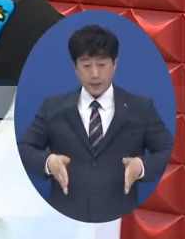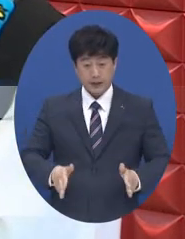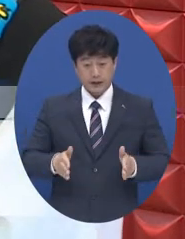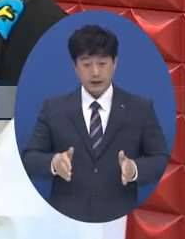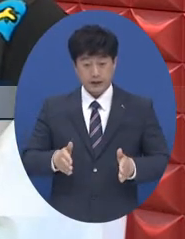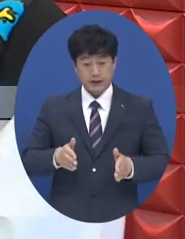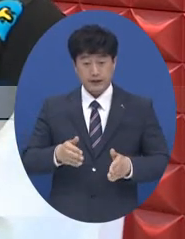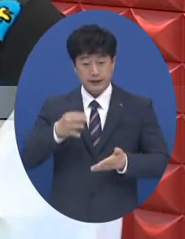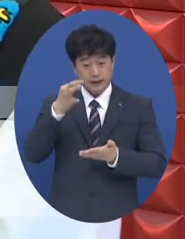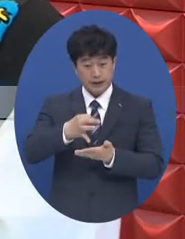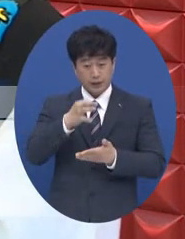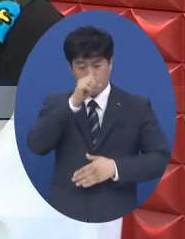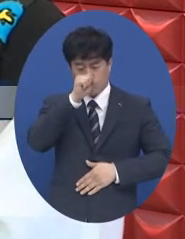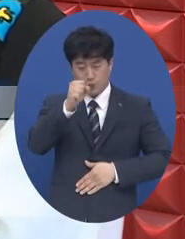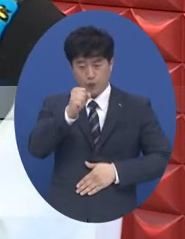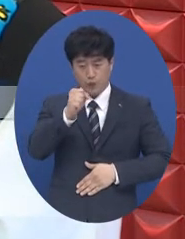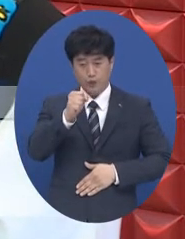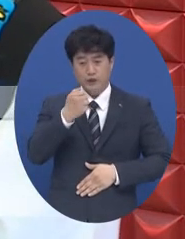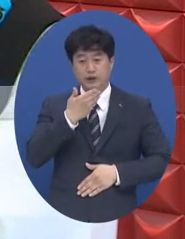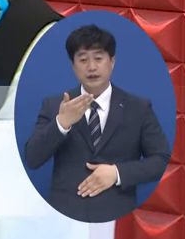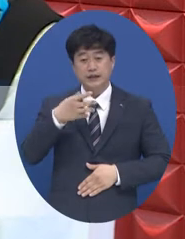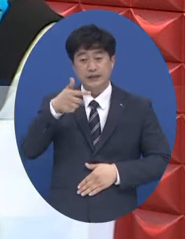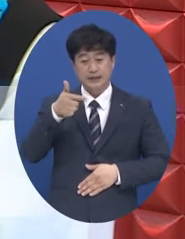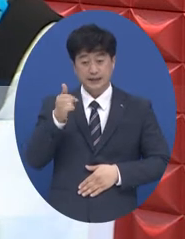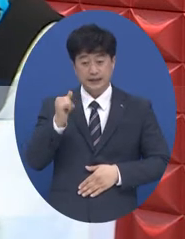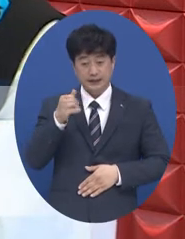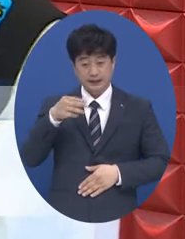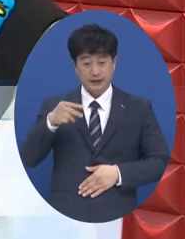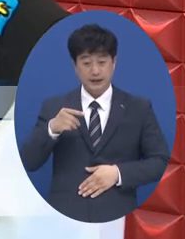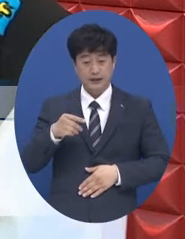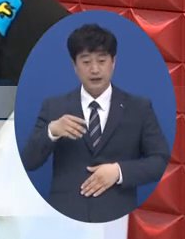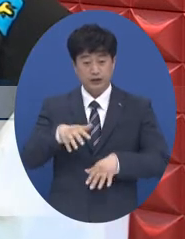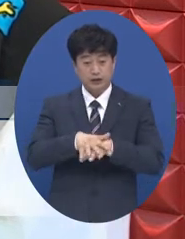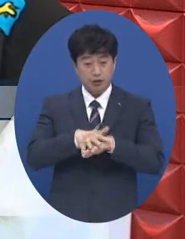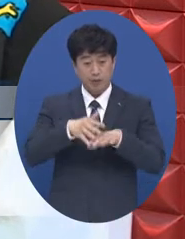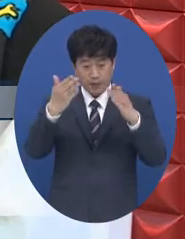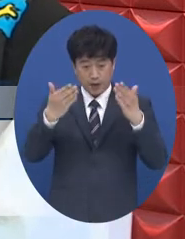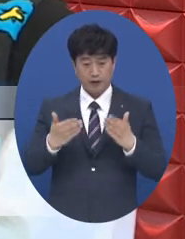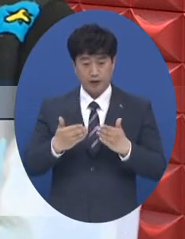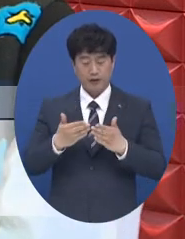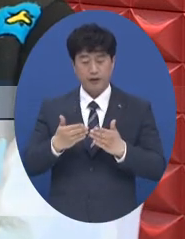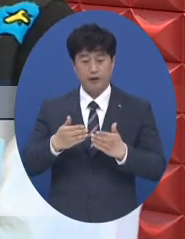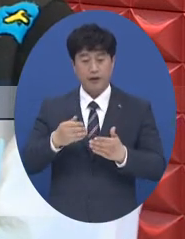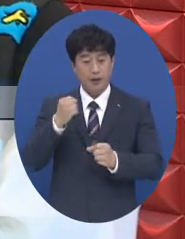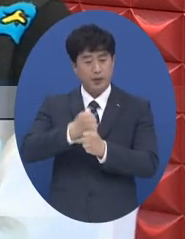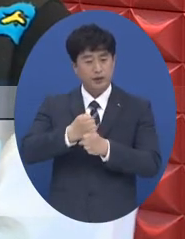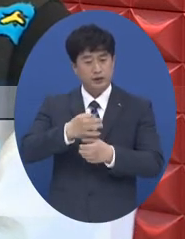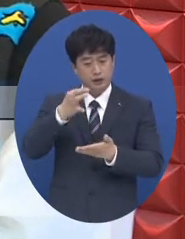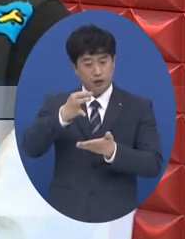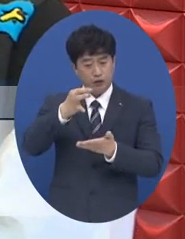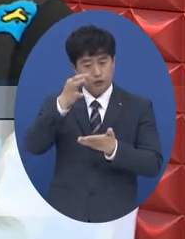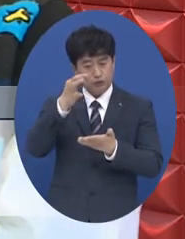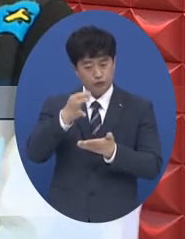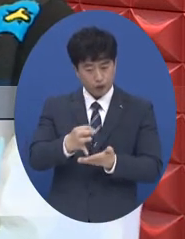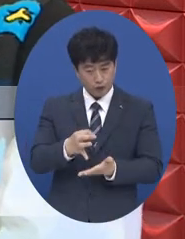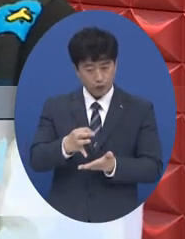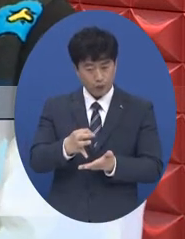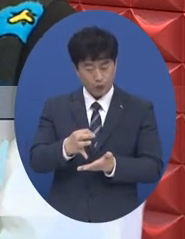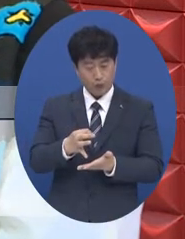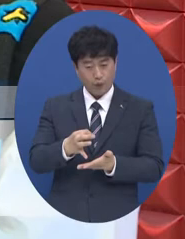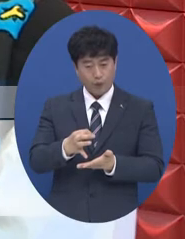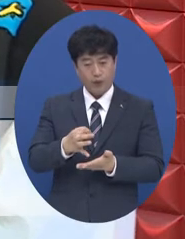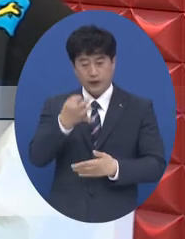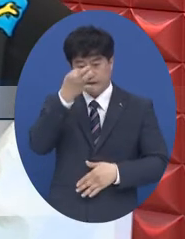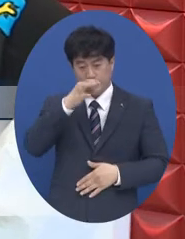우드를 저렴하구 이제 좋은 질에 니트 원단 들을 수 금 을 받아서 그걸로 생산을 해서 생산 단가도